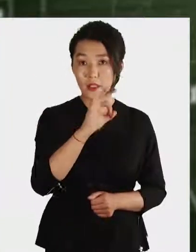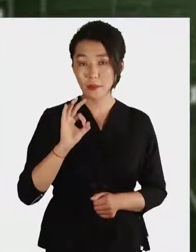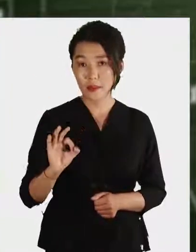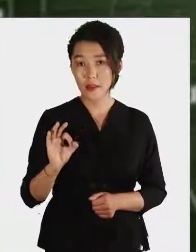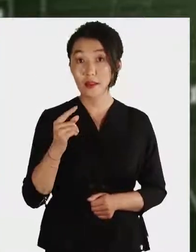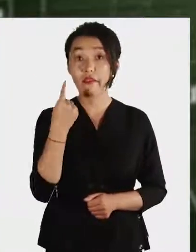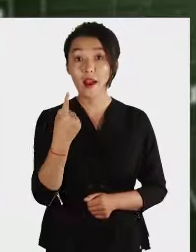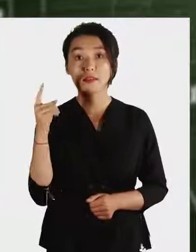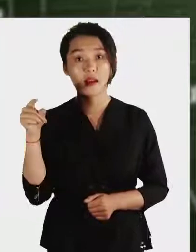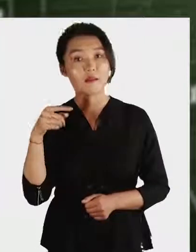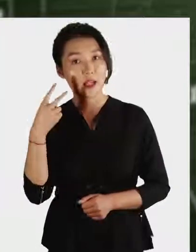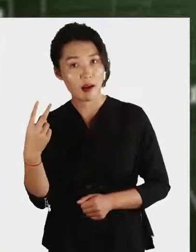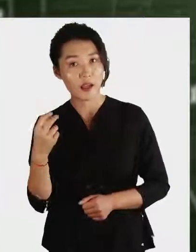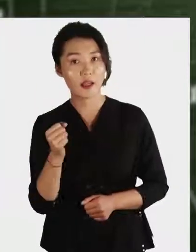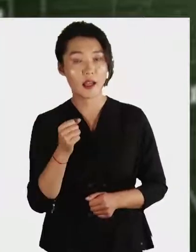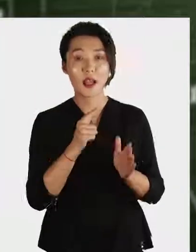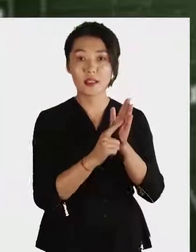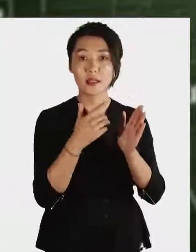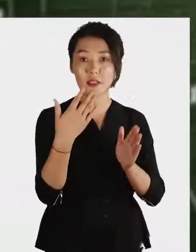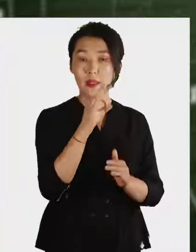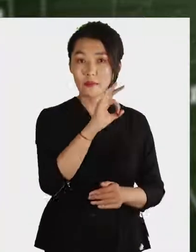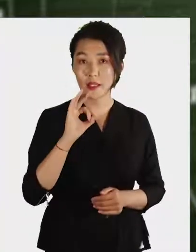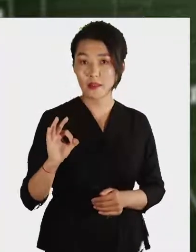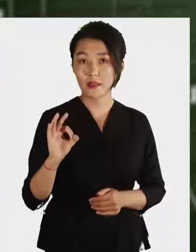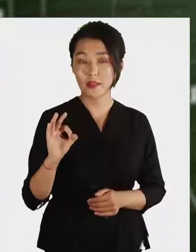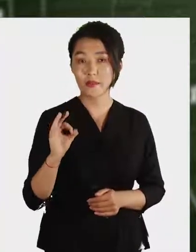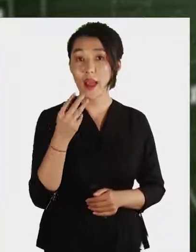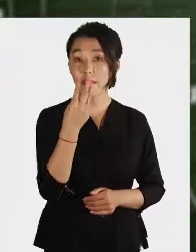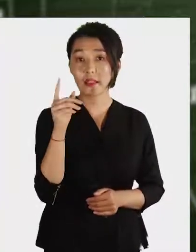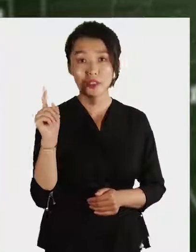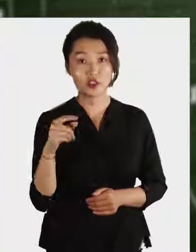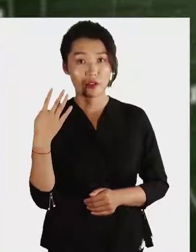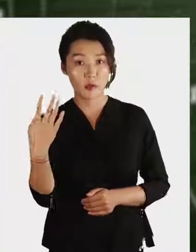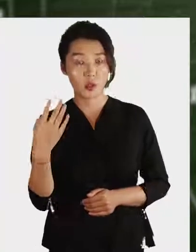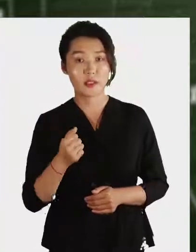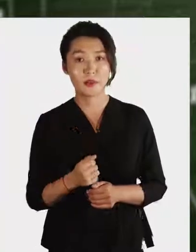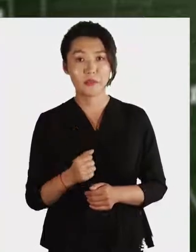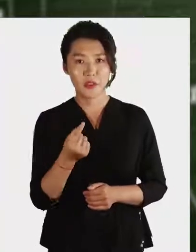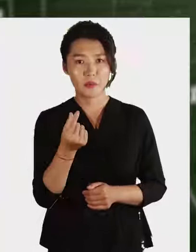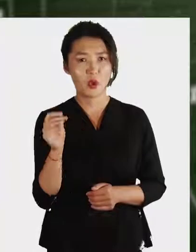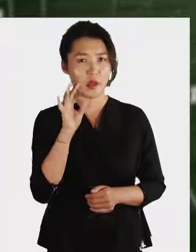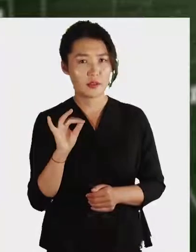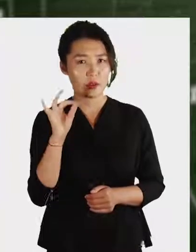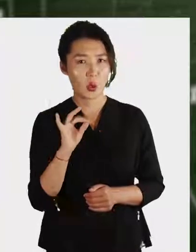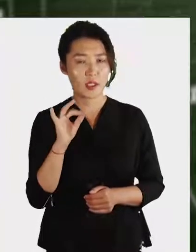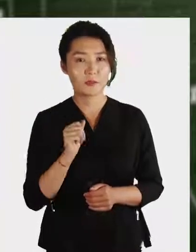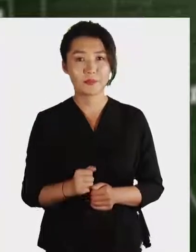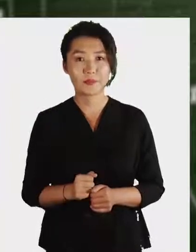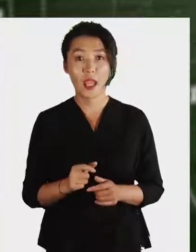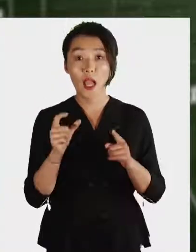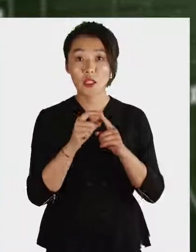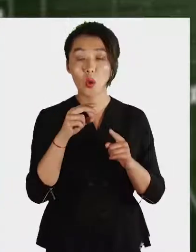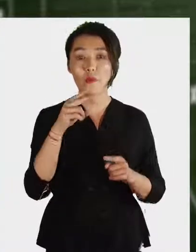– 1/2, 75% – 3/4. Немного истории.